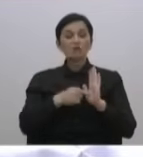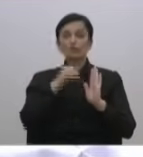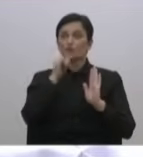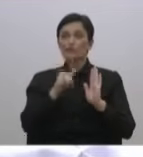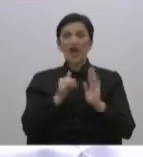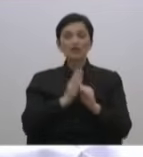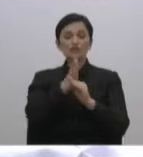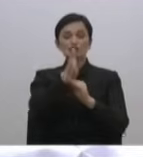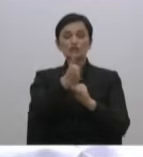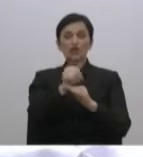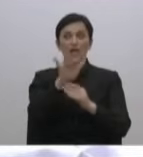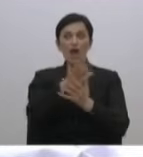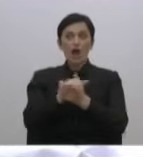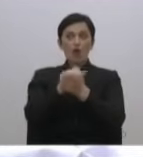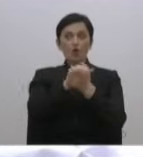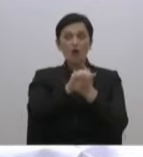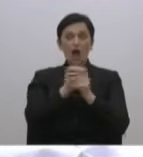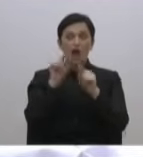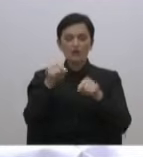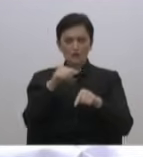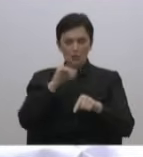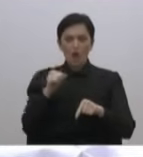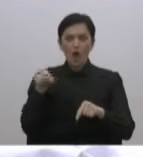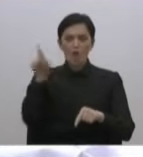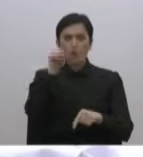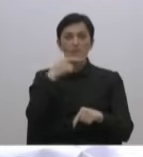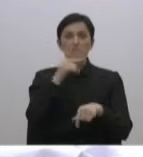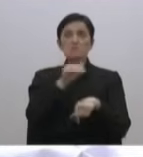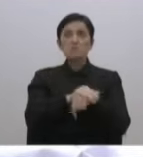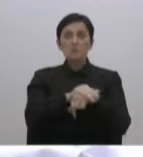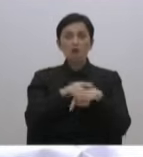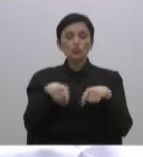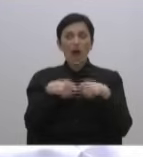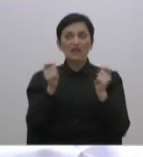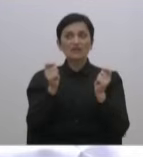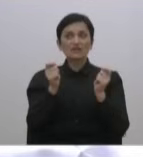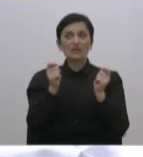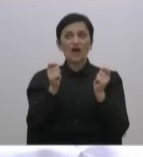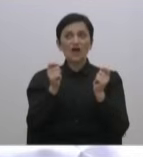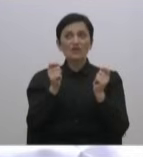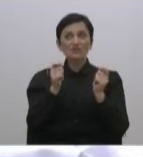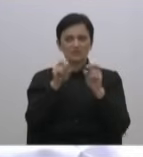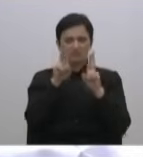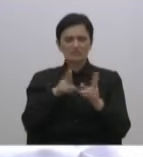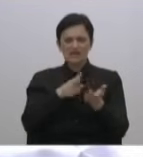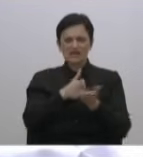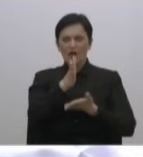შევალთ ევროკავშირში, არაერთმა ჩვენმა მეგობარმა გითხრა, ფაქტურად არ ღვევთ, ესე იგი გამიზნულად